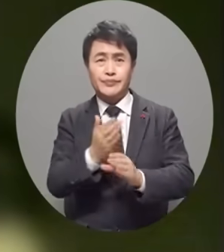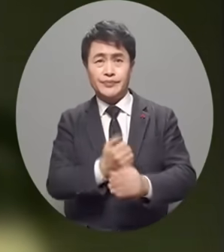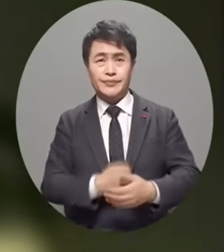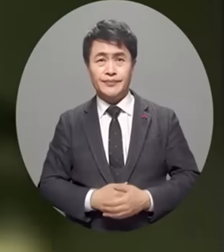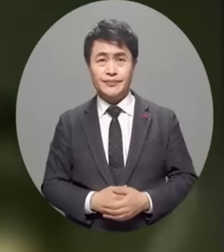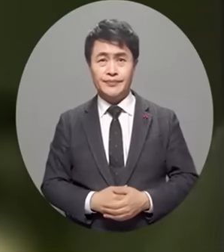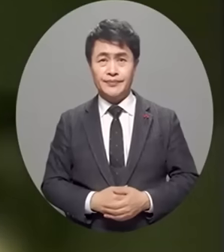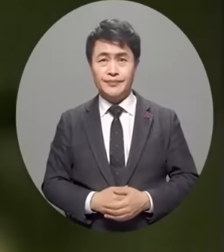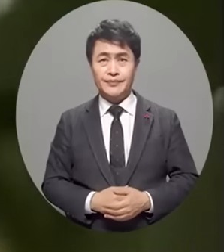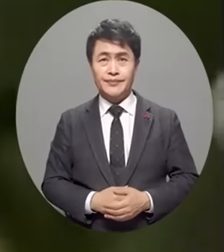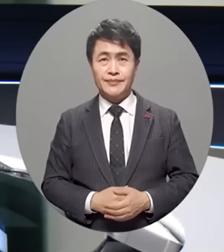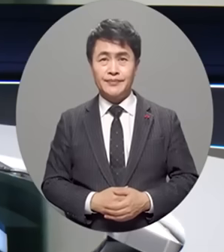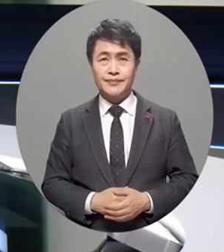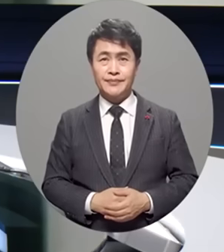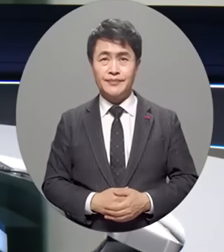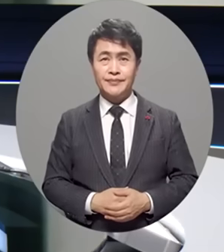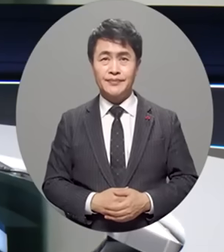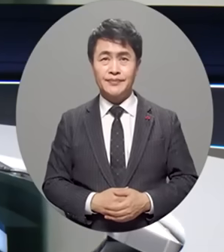박선진입니다.